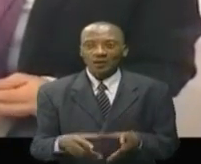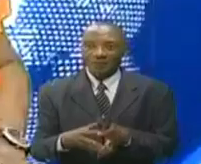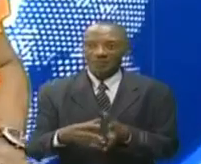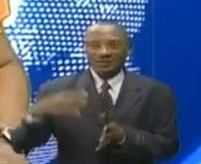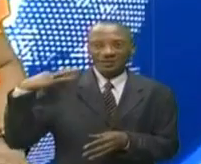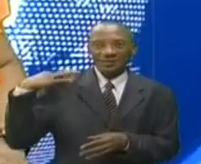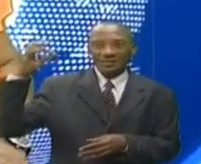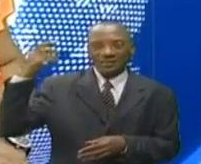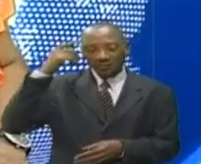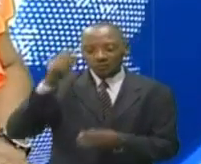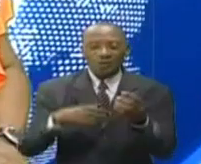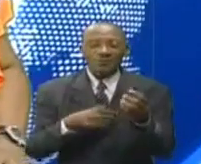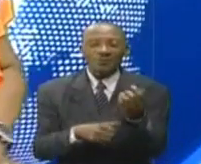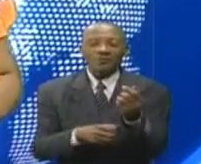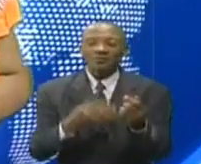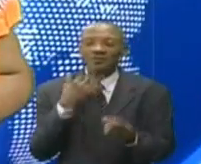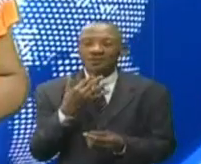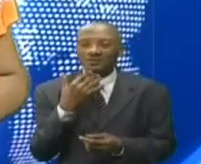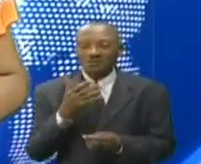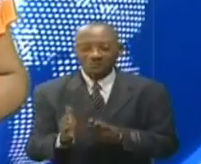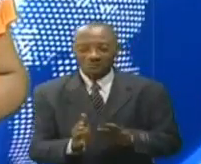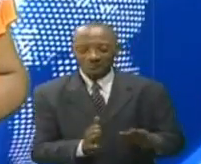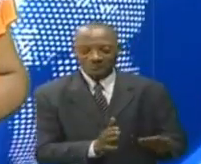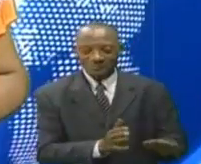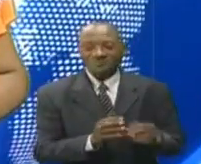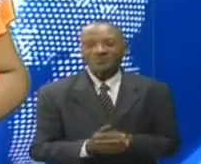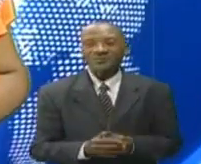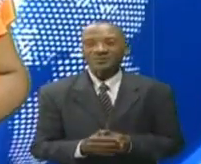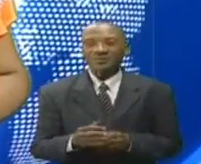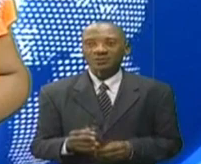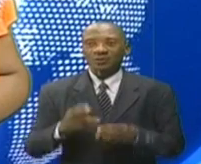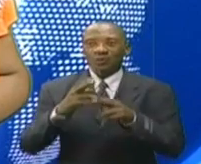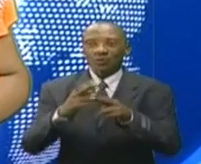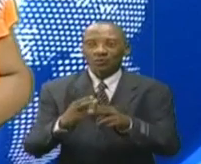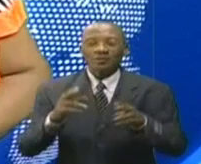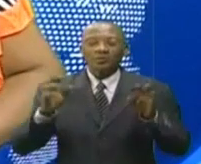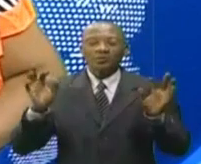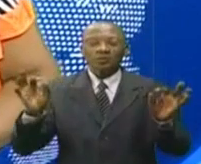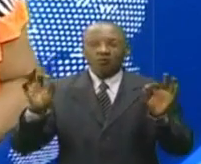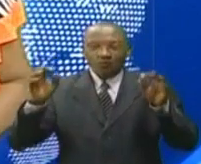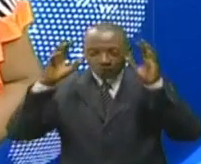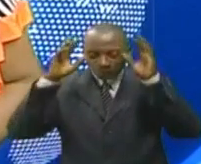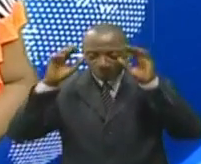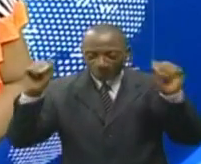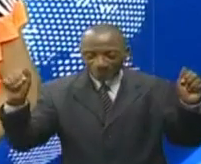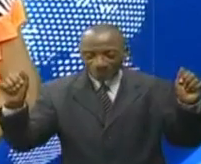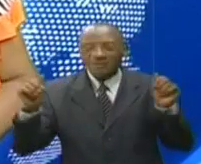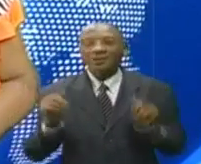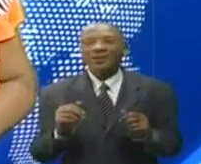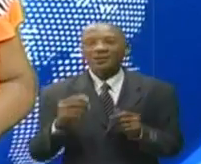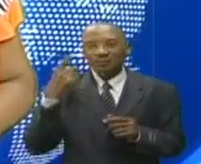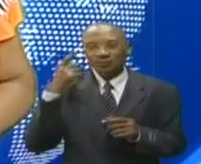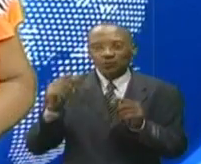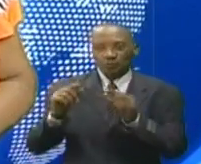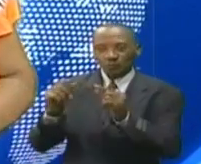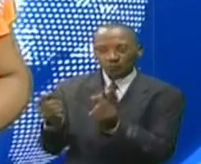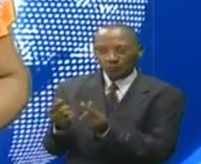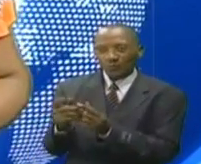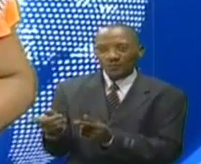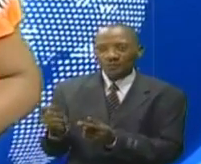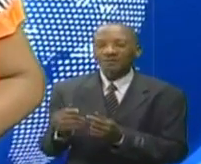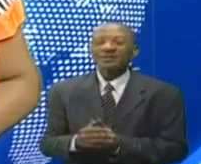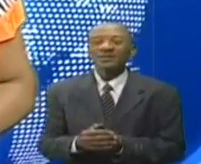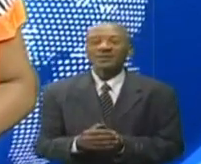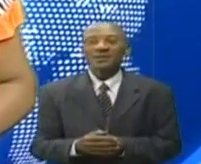fonds. L'investiture du nouveau président de l'association socioculturelle Nande au collège Boboto dans la commune de la Gombe était